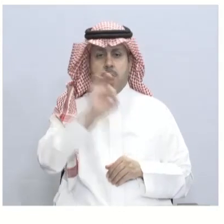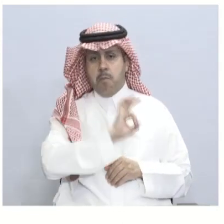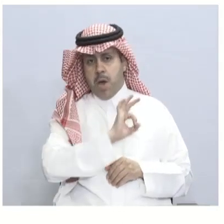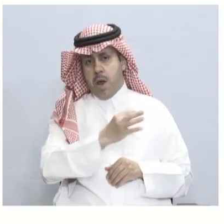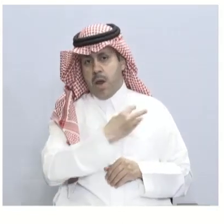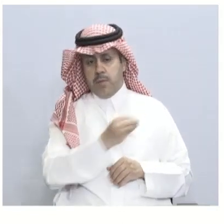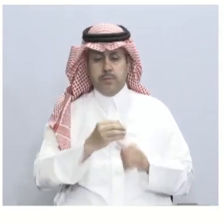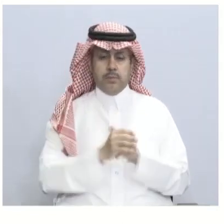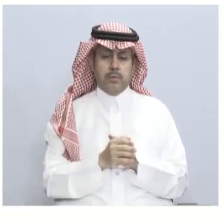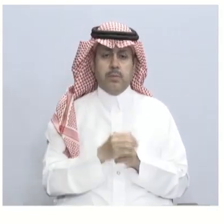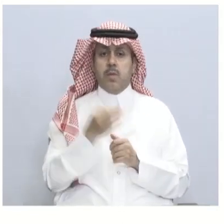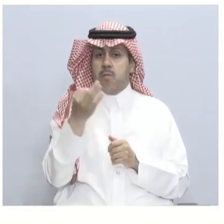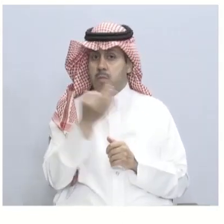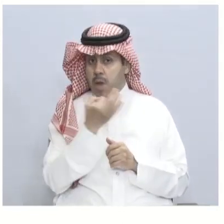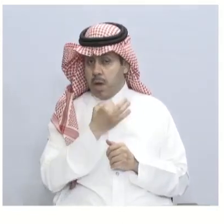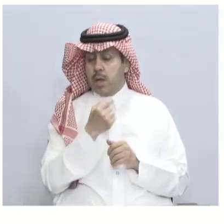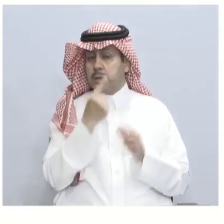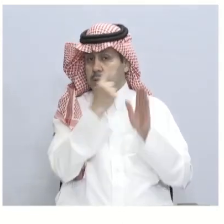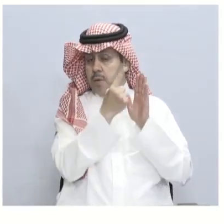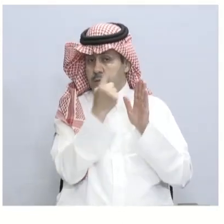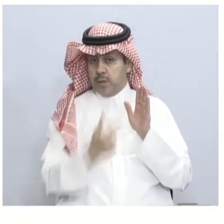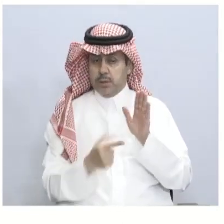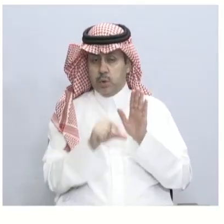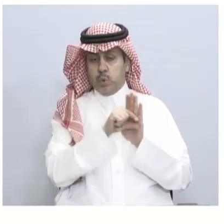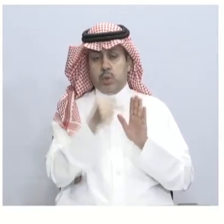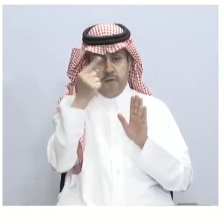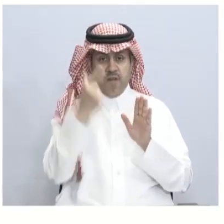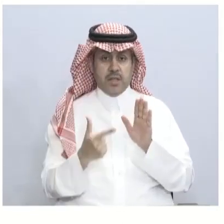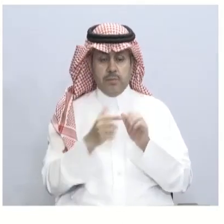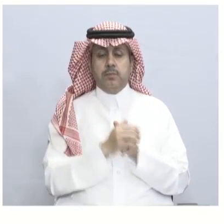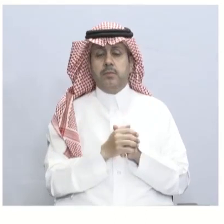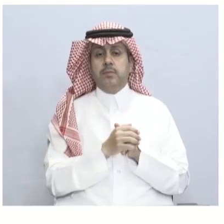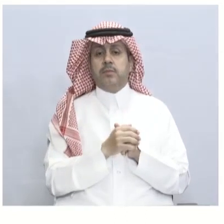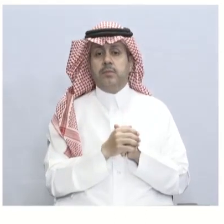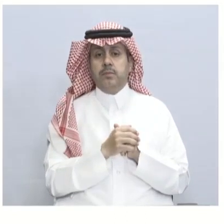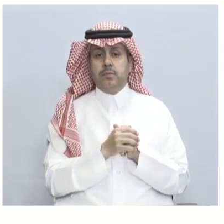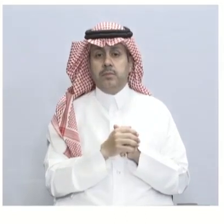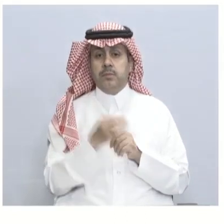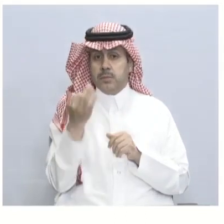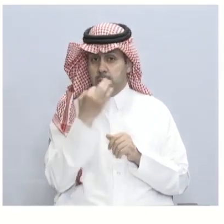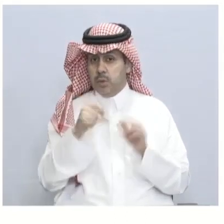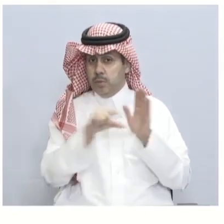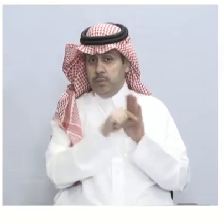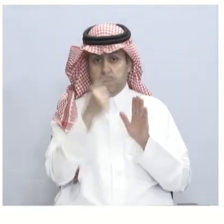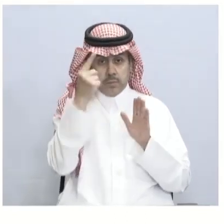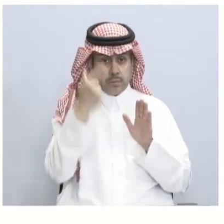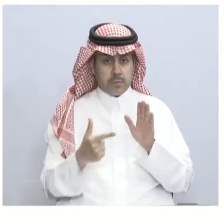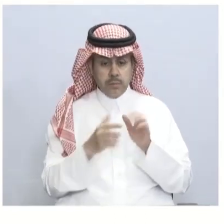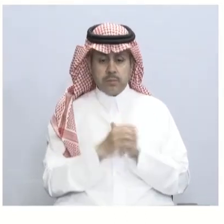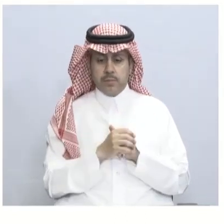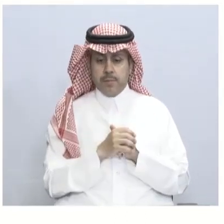الرحيم ثم يقرا الفاتحه بعد ذلك بعد ان يقول